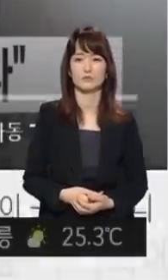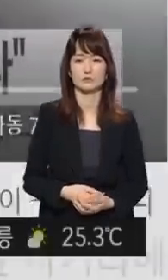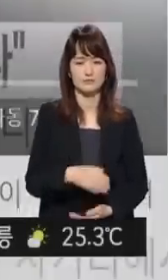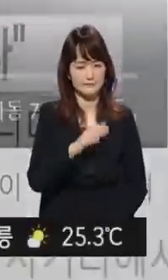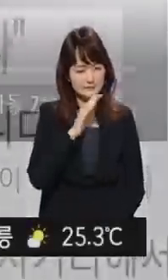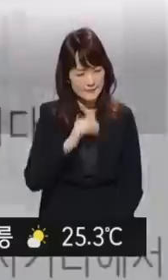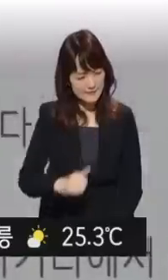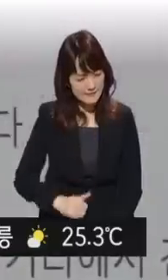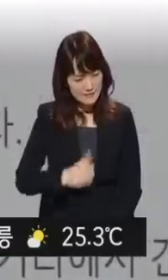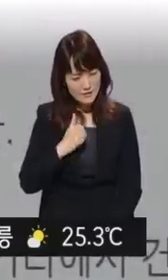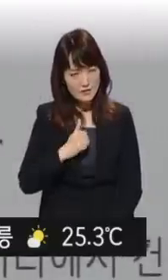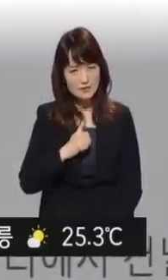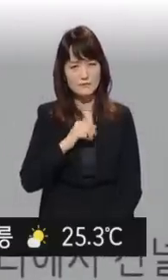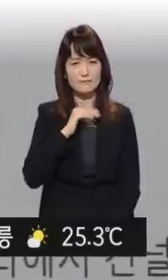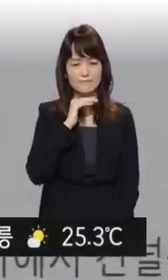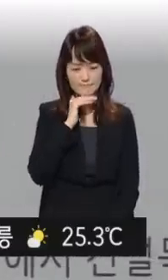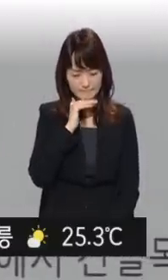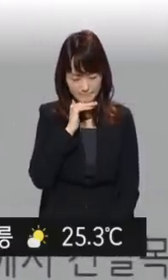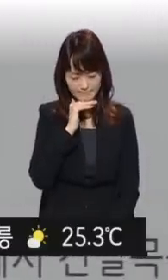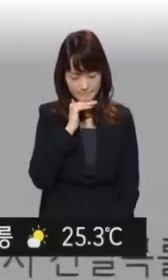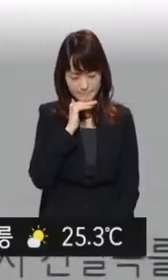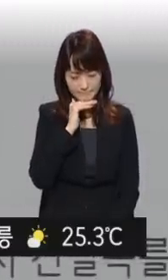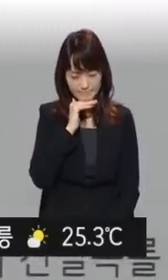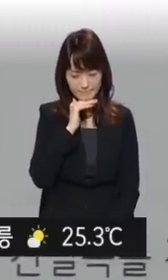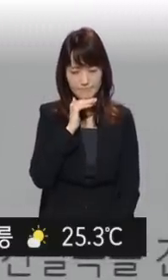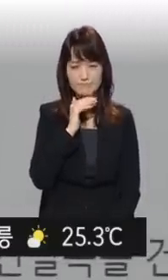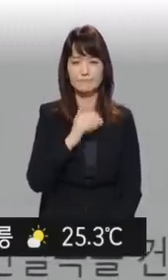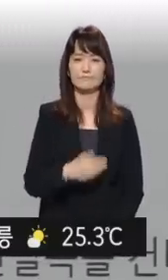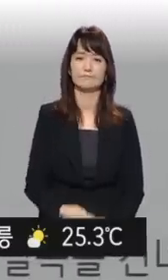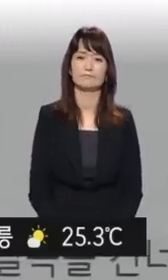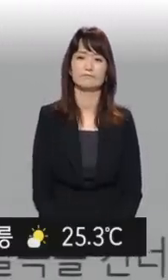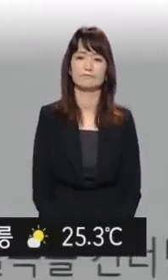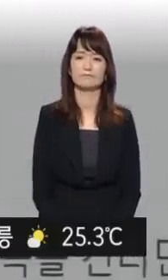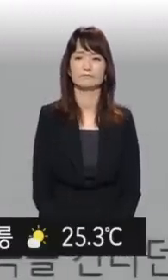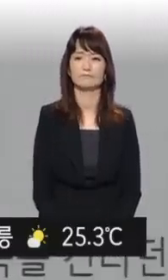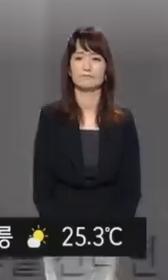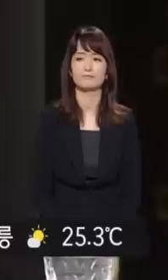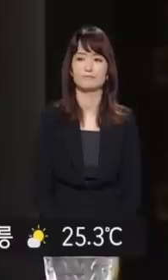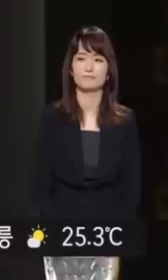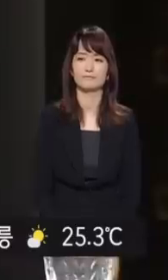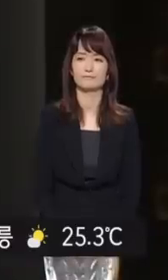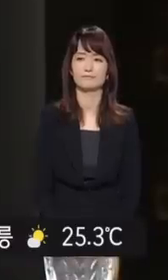화나시겠지만 조금 시간을 두고 기다려 주시기 바랍니다 지금